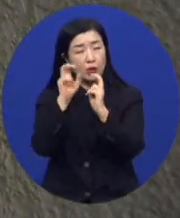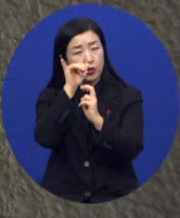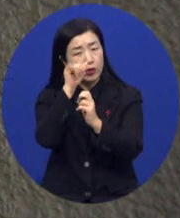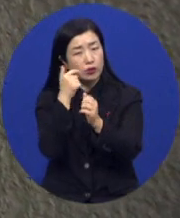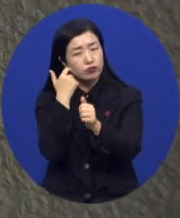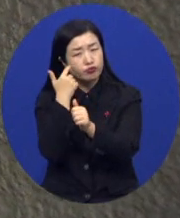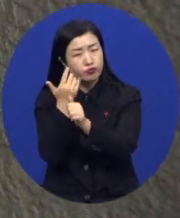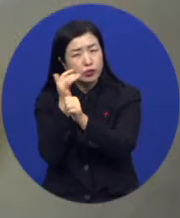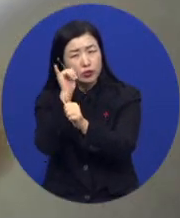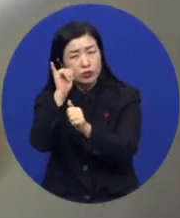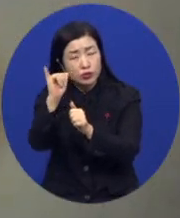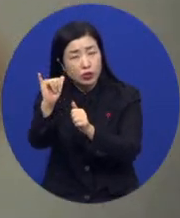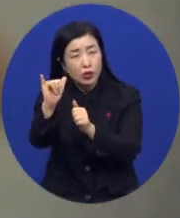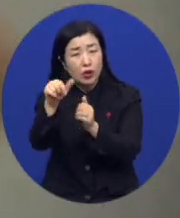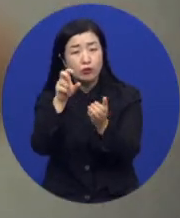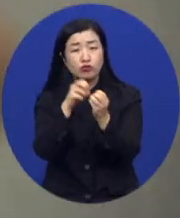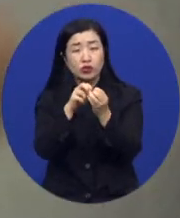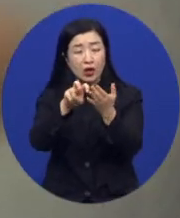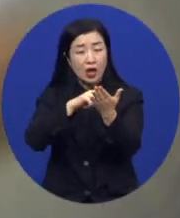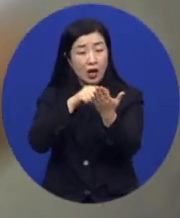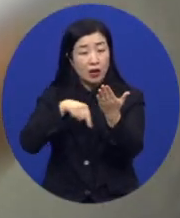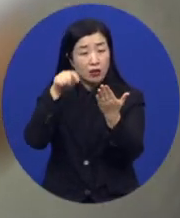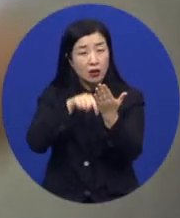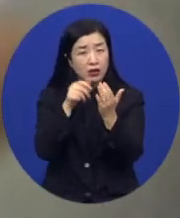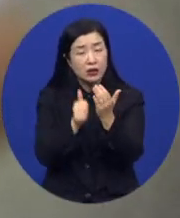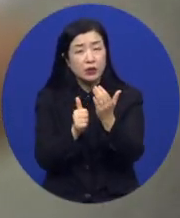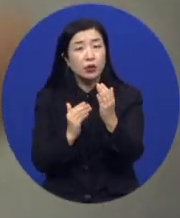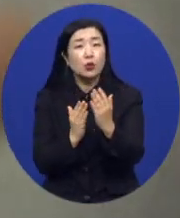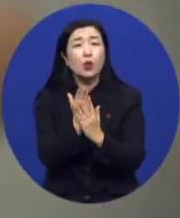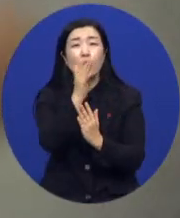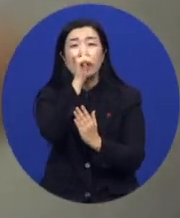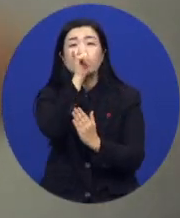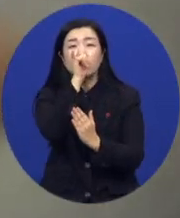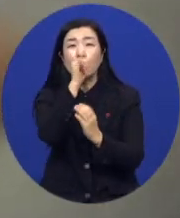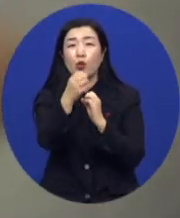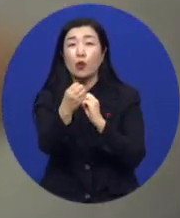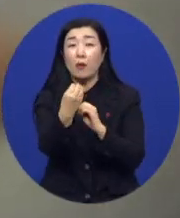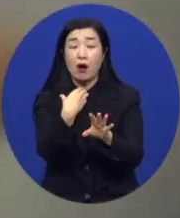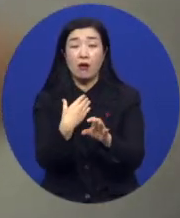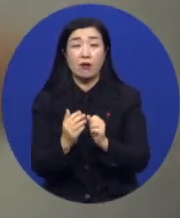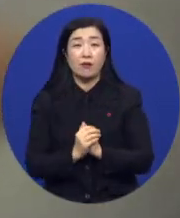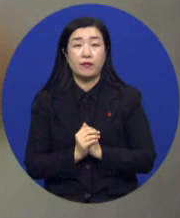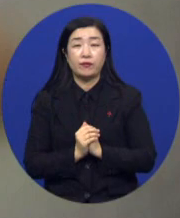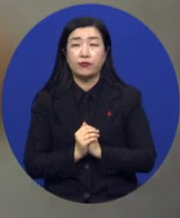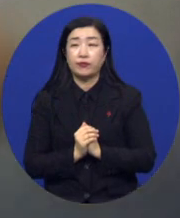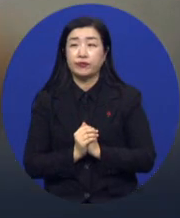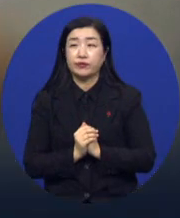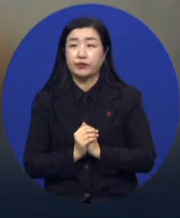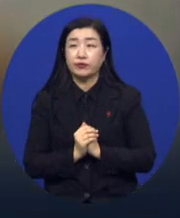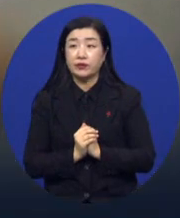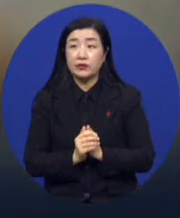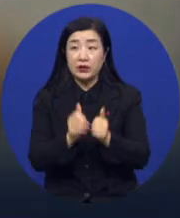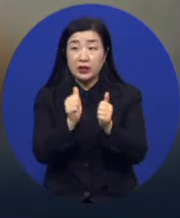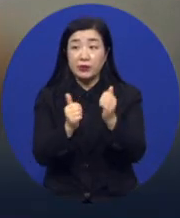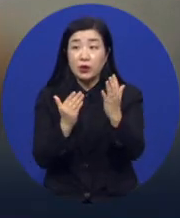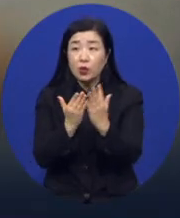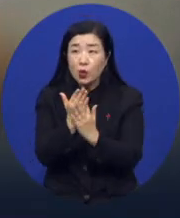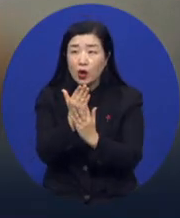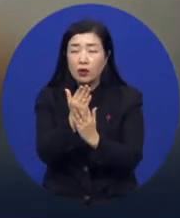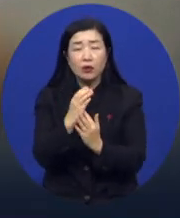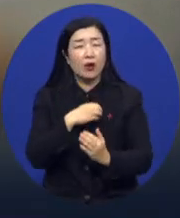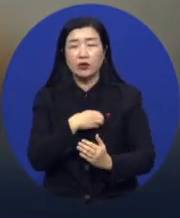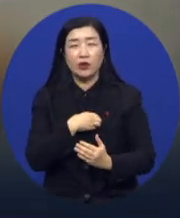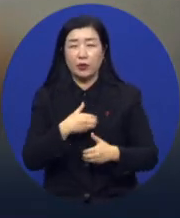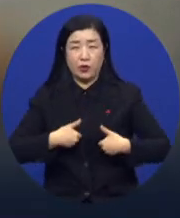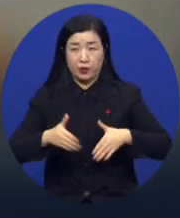걸어보니 문자 메시지에 나온 것처럼 심의를 통과시켜 줄수 있다고 이야기합니다. 심의 통과는 염려 안 하셔도 됩니다.